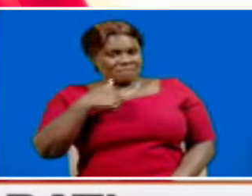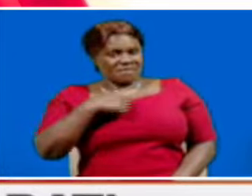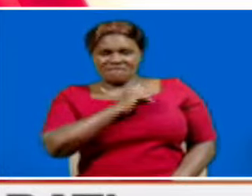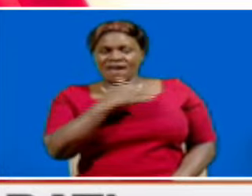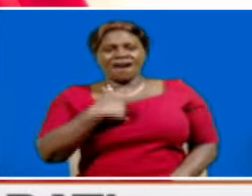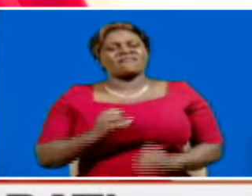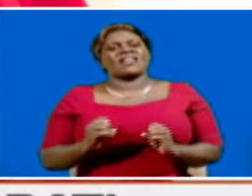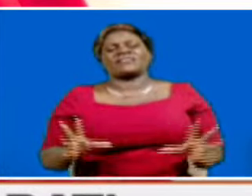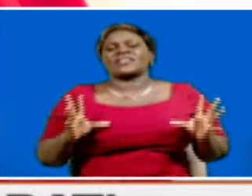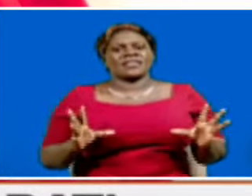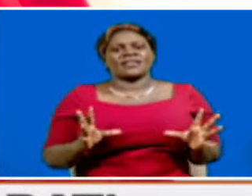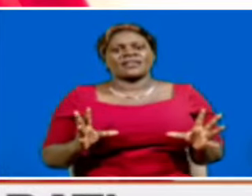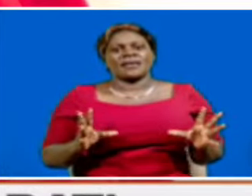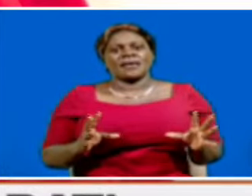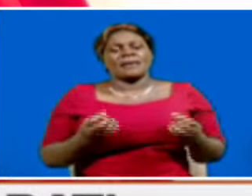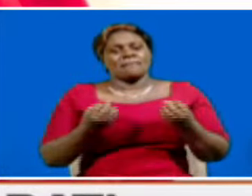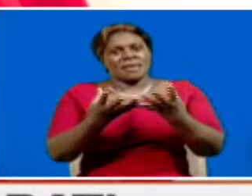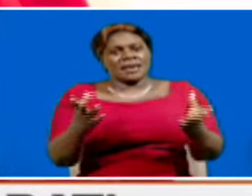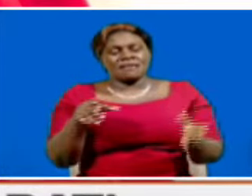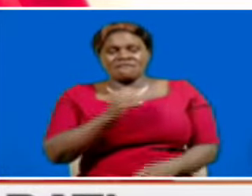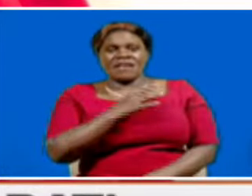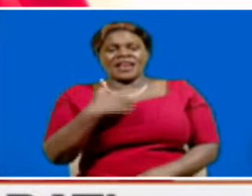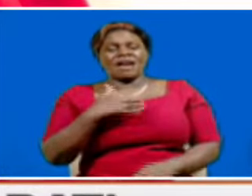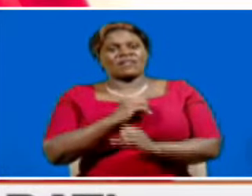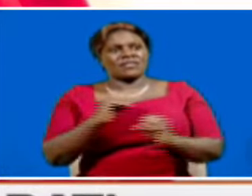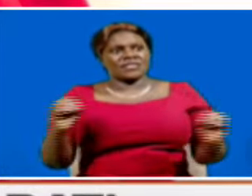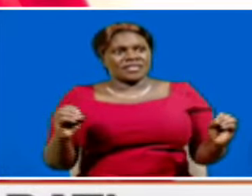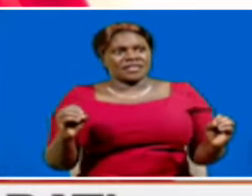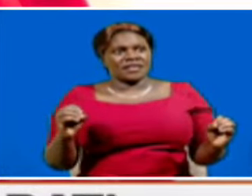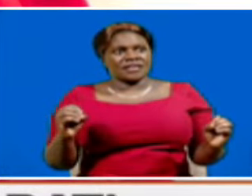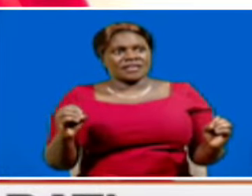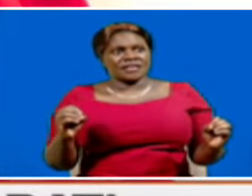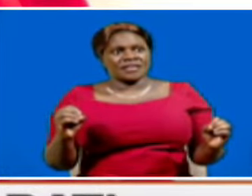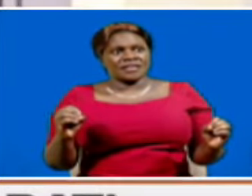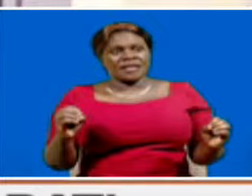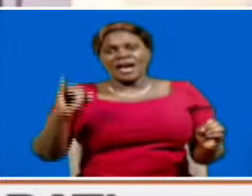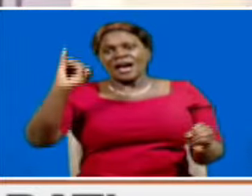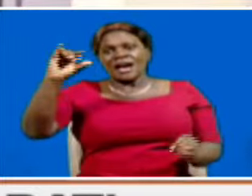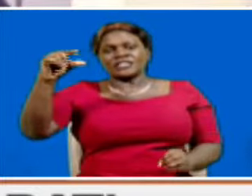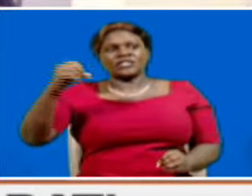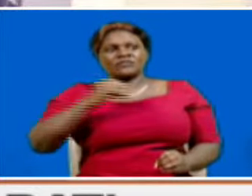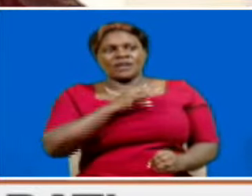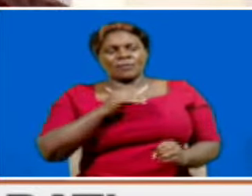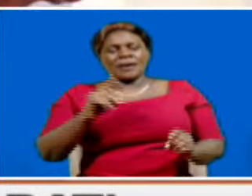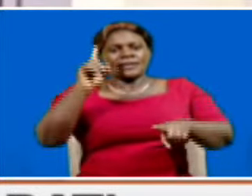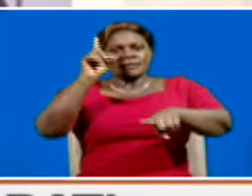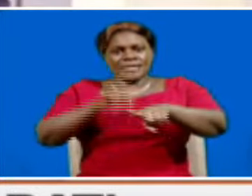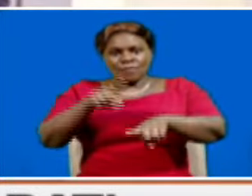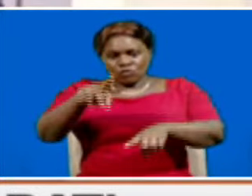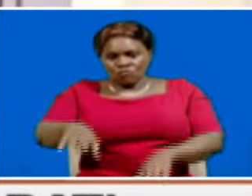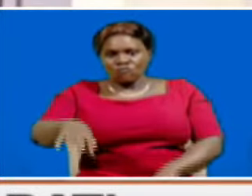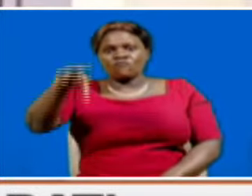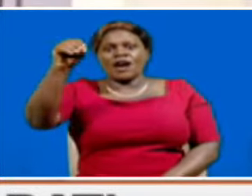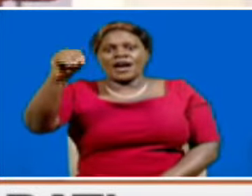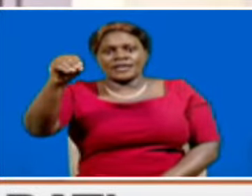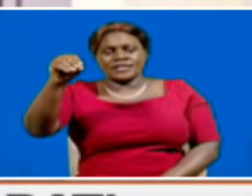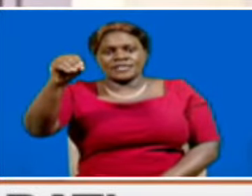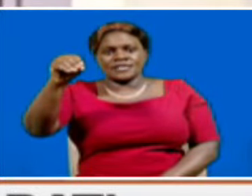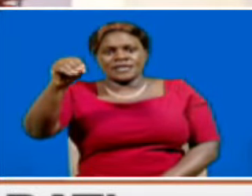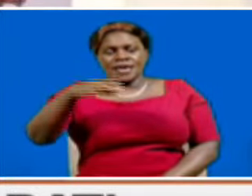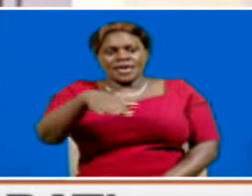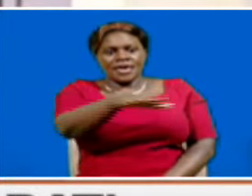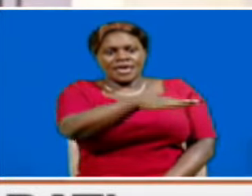siwaogopi. Hata huyu profesa wangu hawaogopi. Hata huyu IG hawaogopi. Once we discover certain